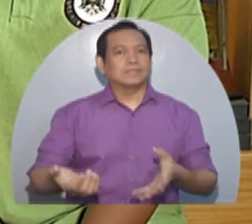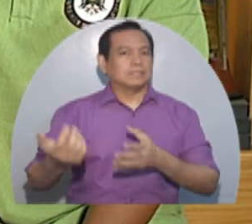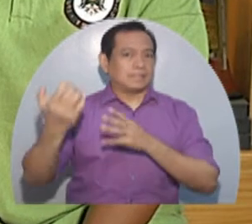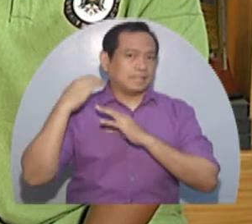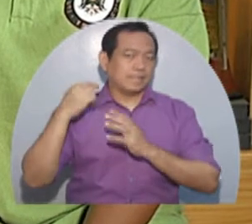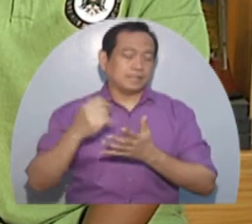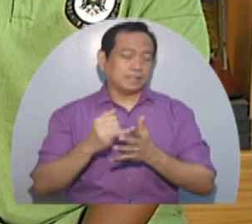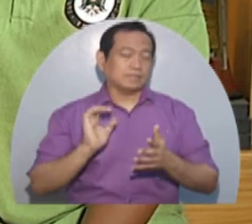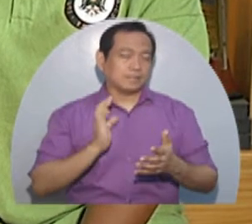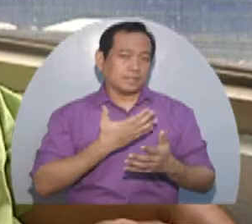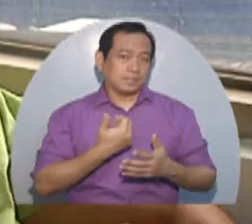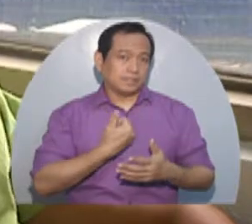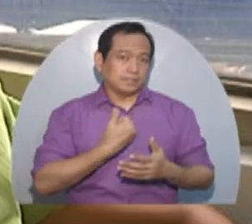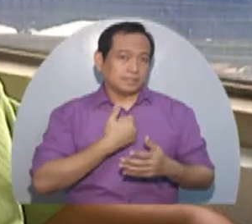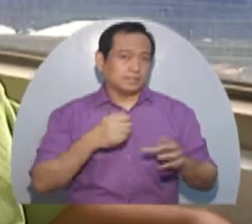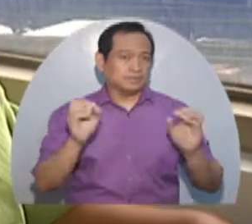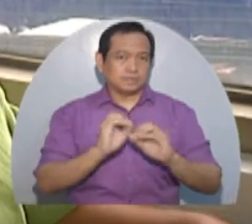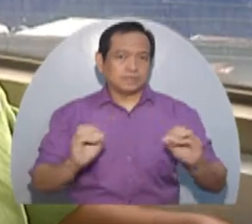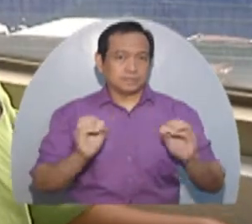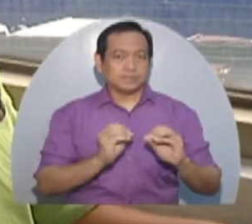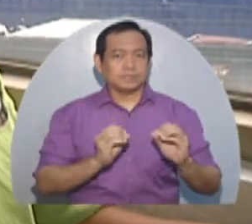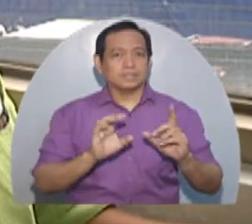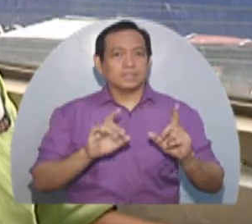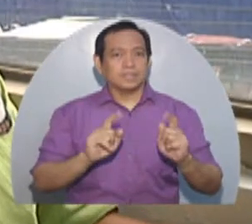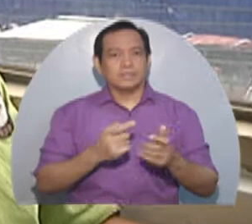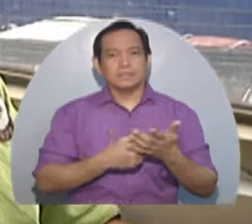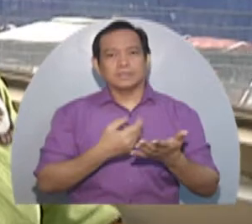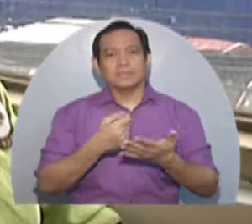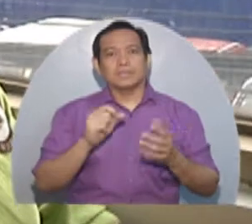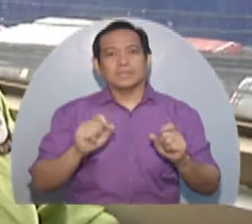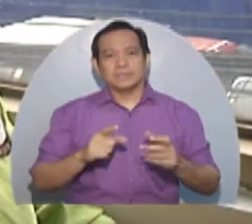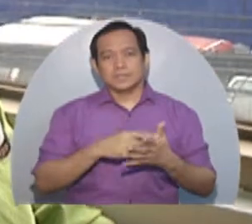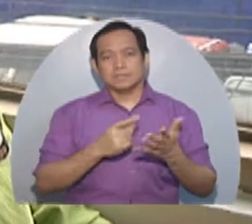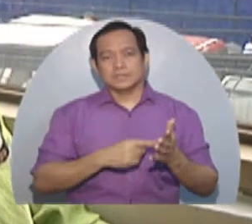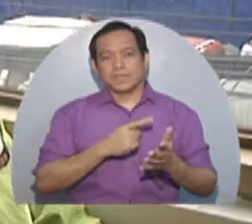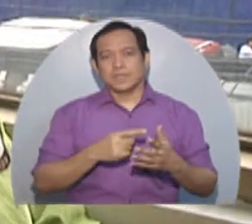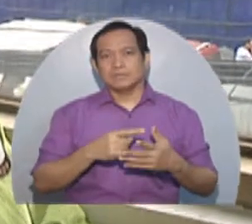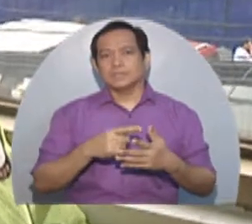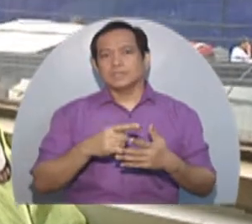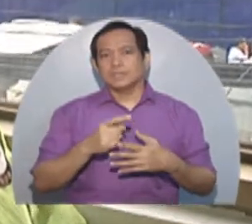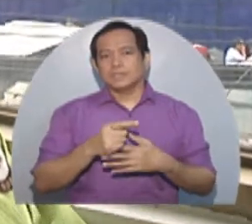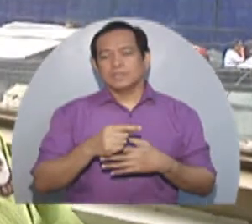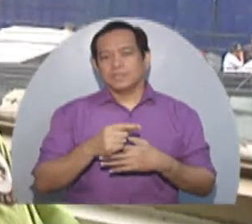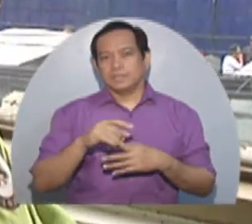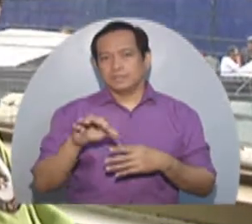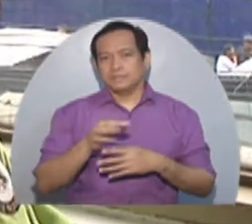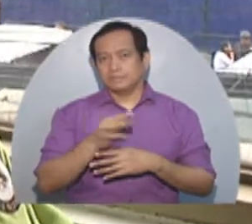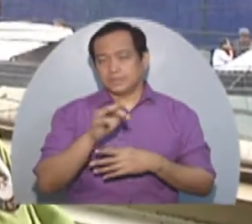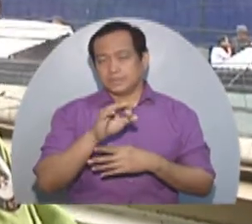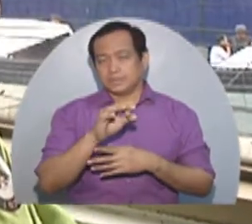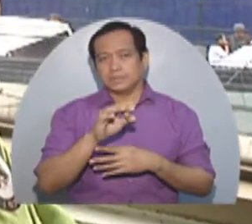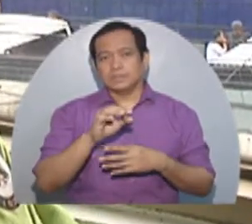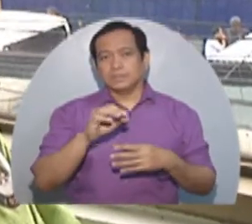binibit-bit na lang po namin. Kasi wala kayong kariton. Anong tinitinda ninyo? Minsan po, patis. Minsan kung ano po